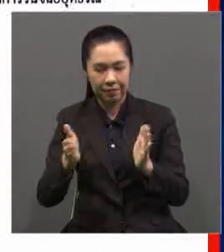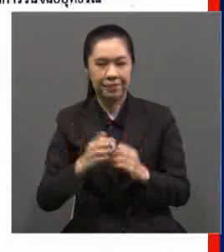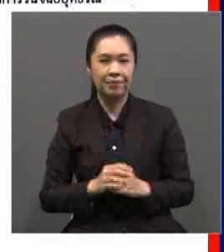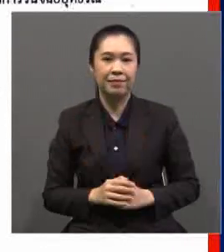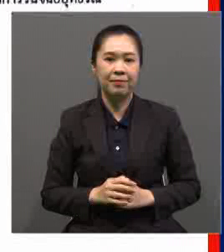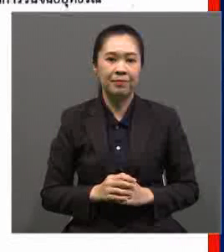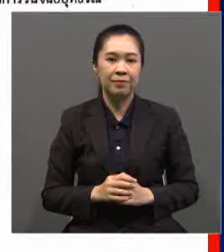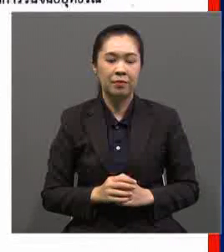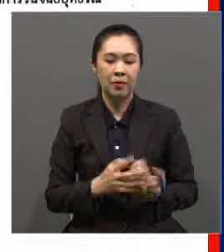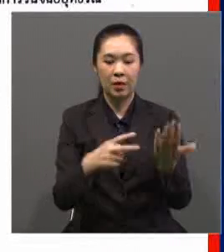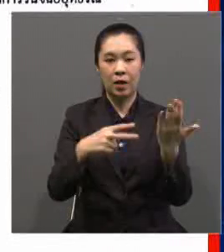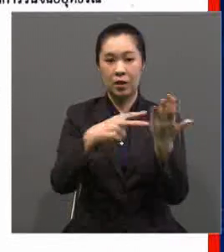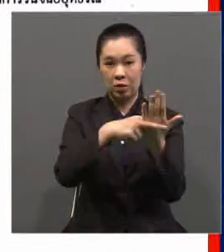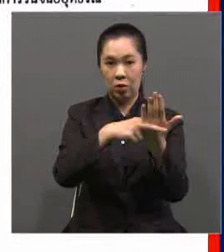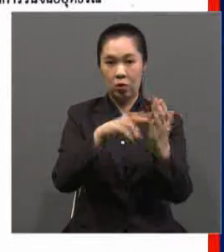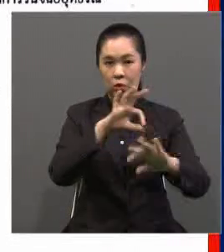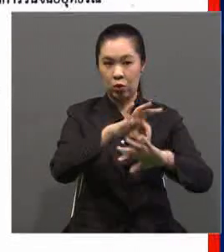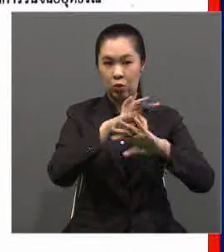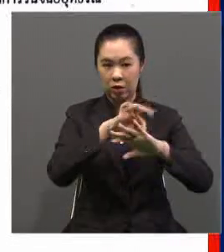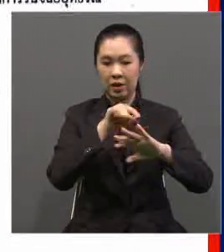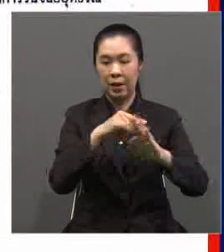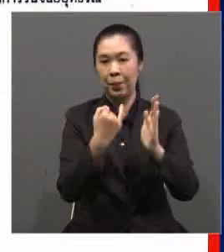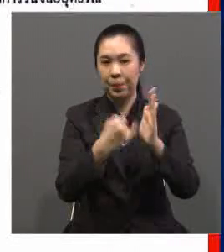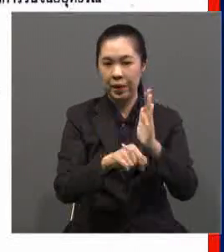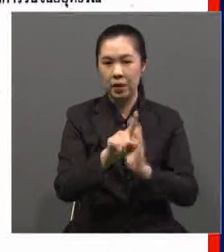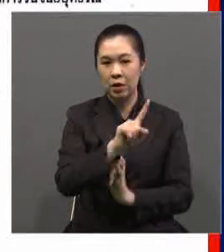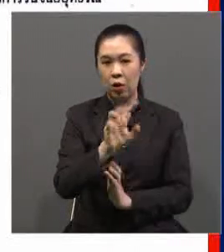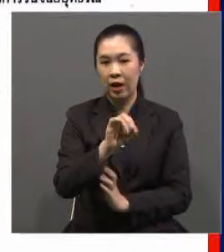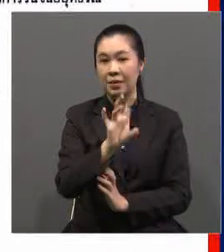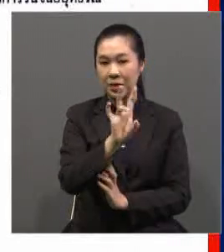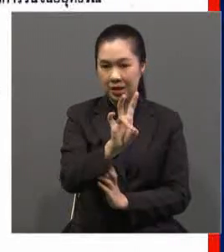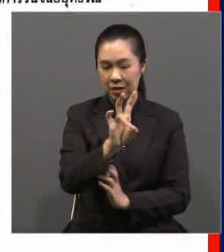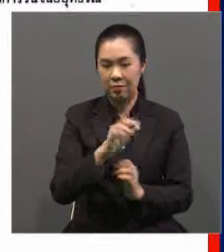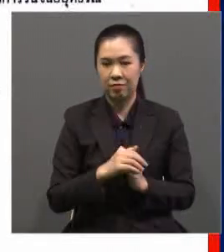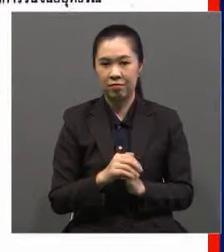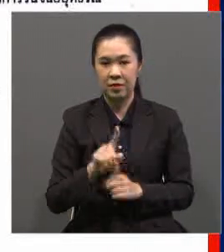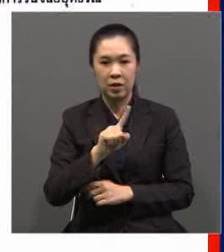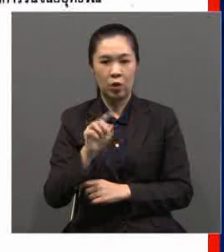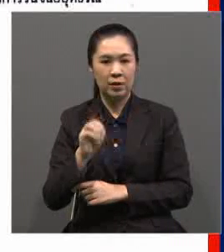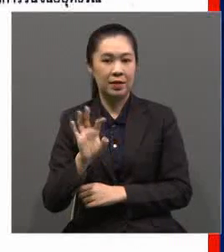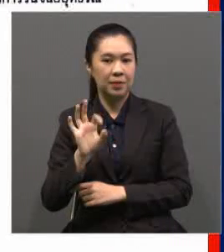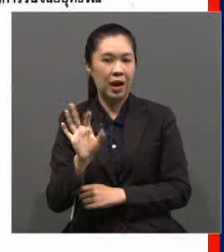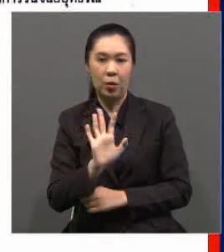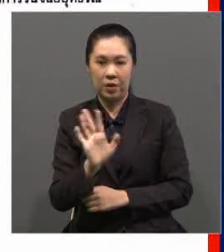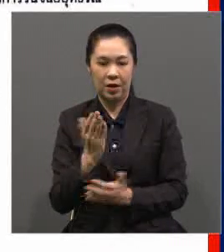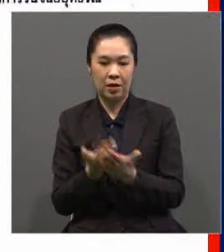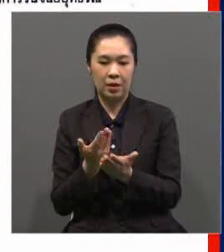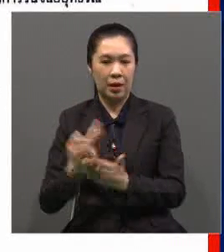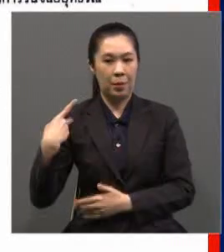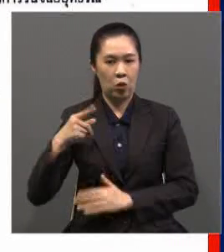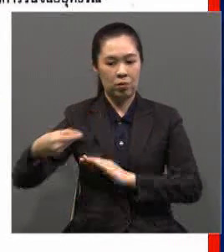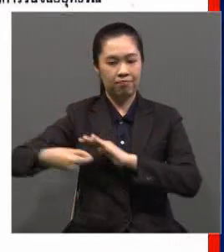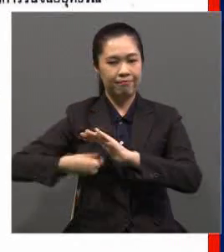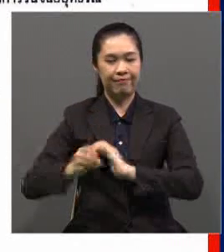บอกก่อนนะคะการที่ให้ออกจากราชการไว้ก่อนเนี่ยมีความผิดในมาตรา157ไม่ใช่149เรียกรับผลประโย